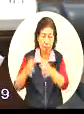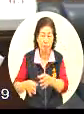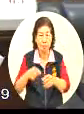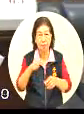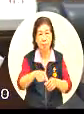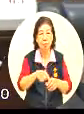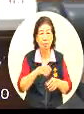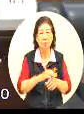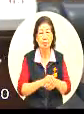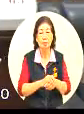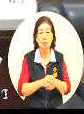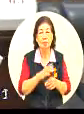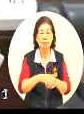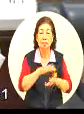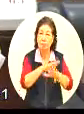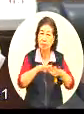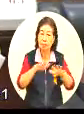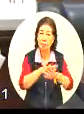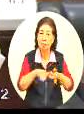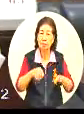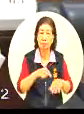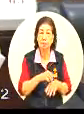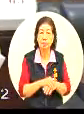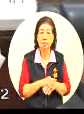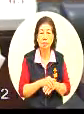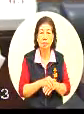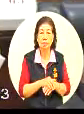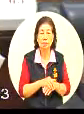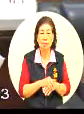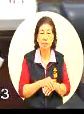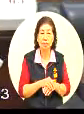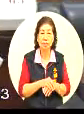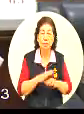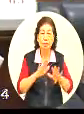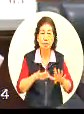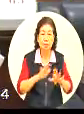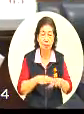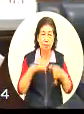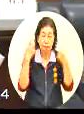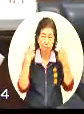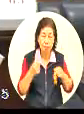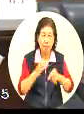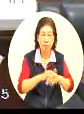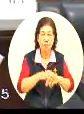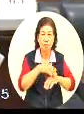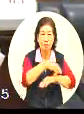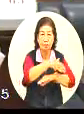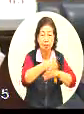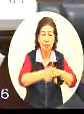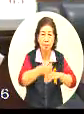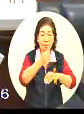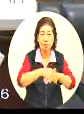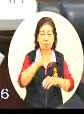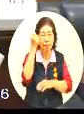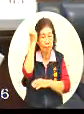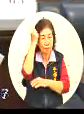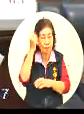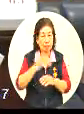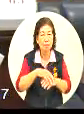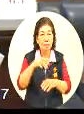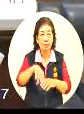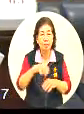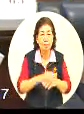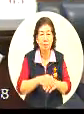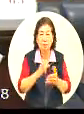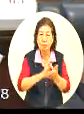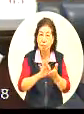就是结构如果安全的话，我希望说我们原高雄县这个官邸、哦、可以好好的运用，未来如何运